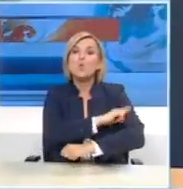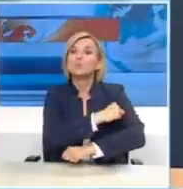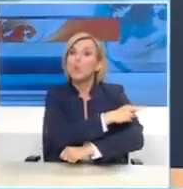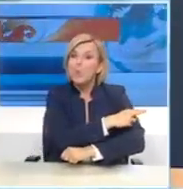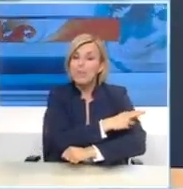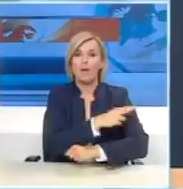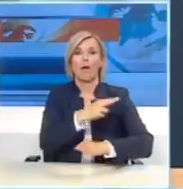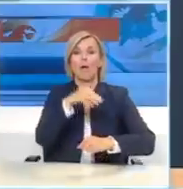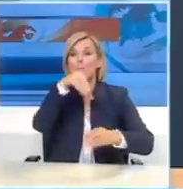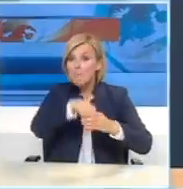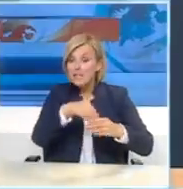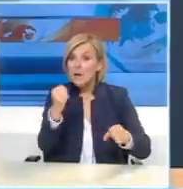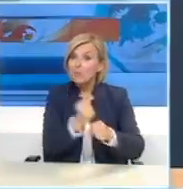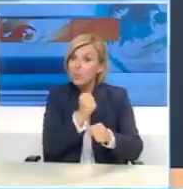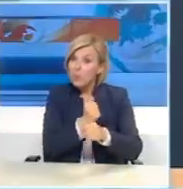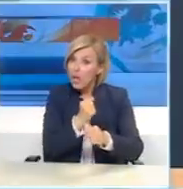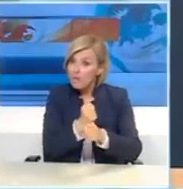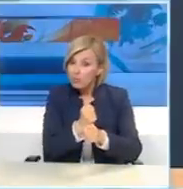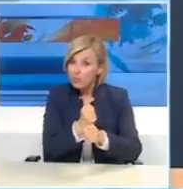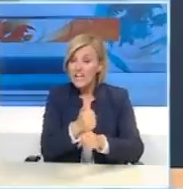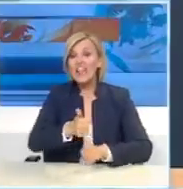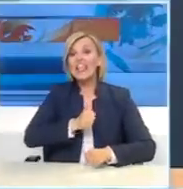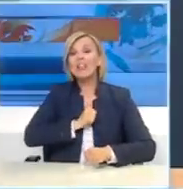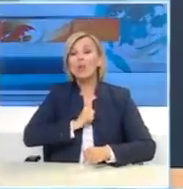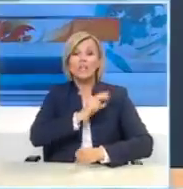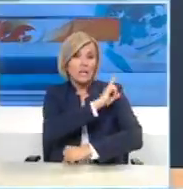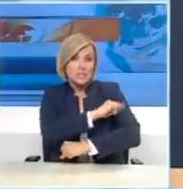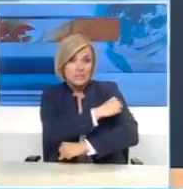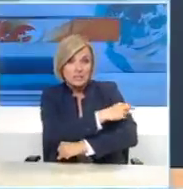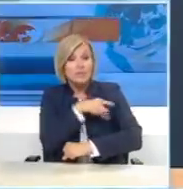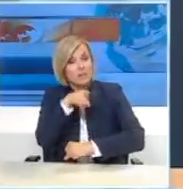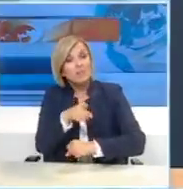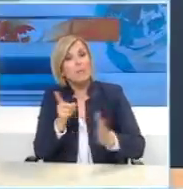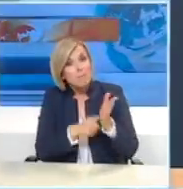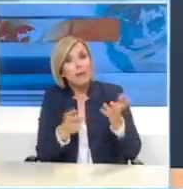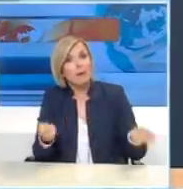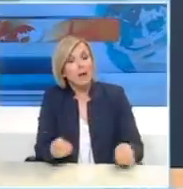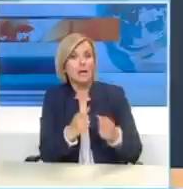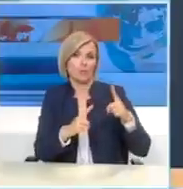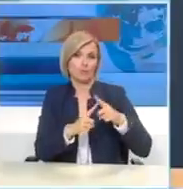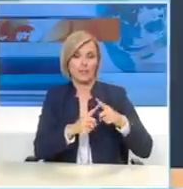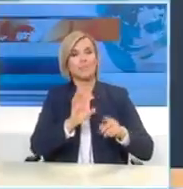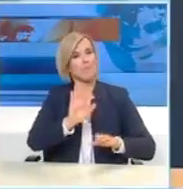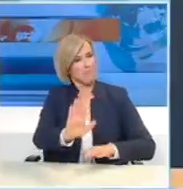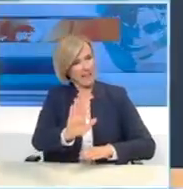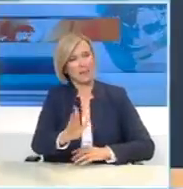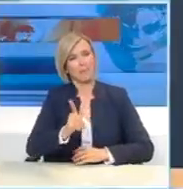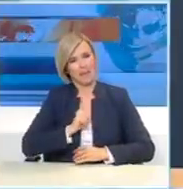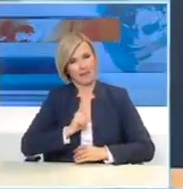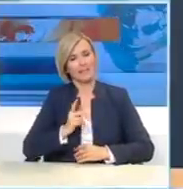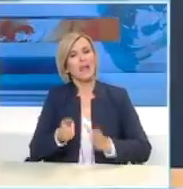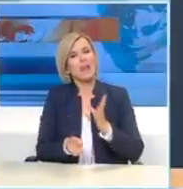το συζητούμε μέσα στα διαγνωστικά, στα κριτήρια για τον εργαστηριακό έλεγχο. Άρα, να περιμένετε νεότερα, γιατί είναι ένα θέμα που